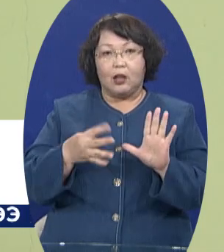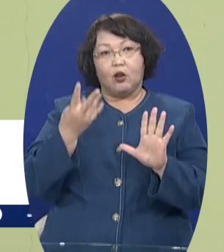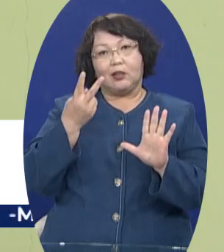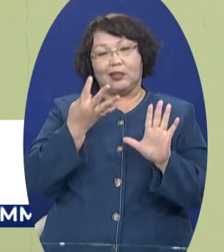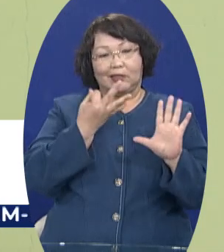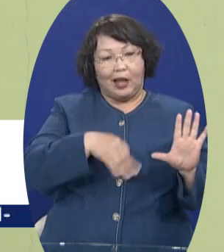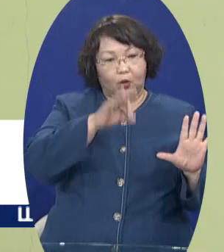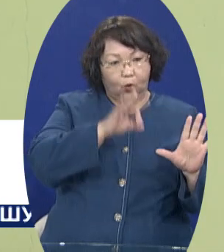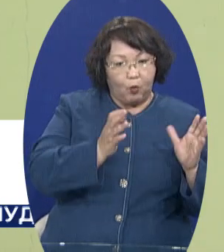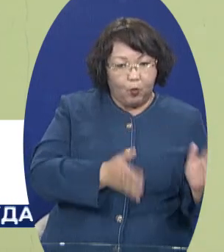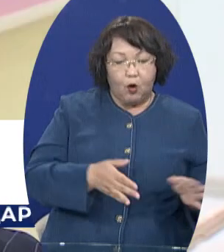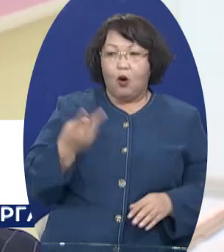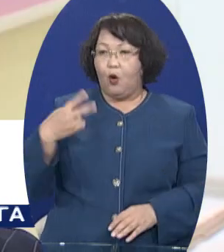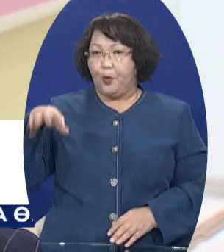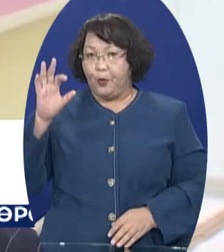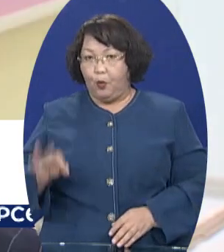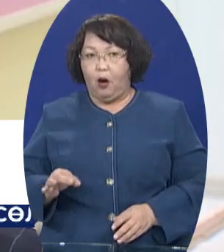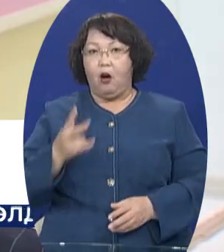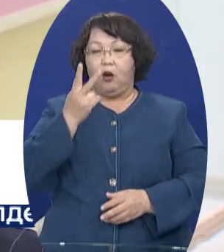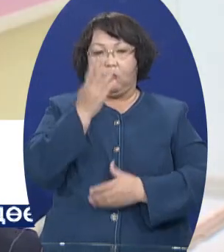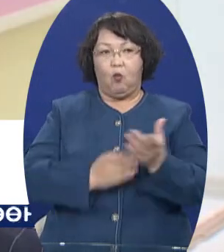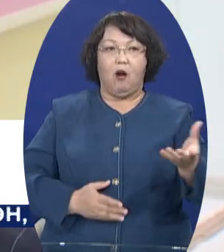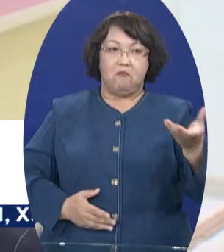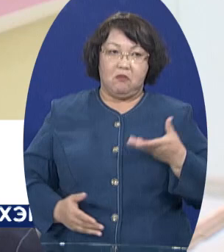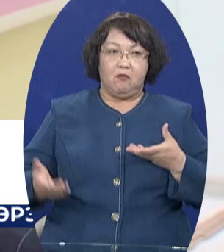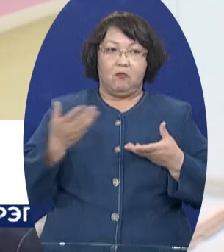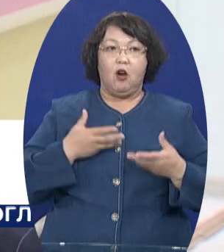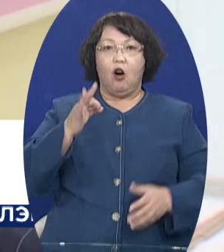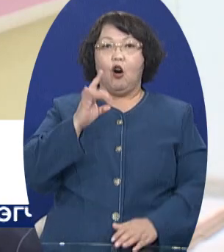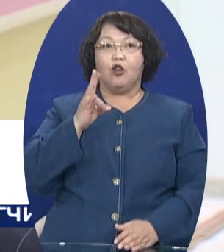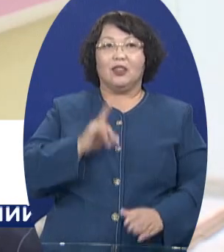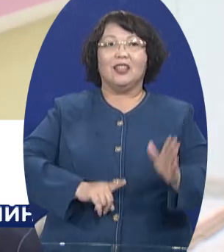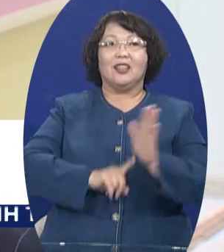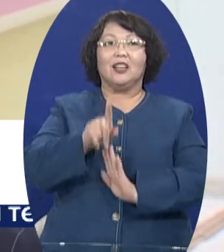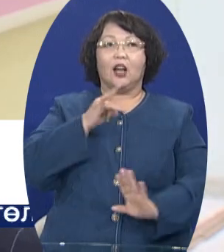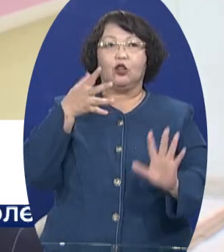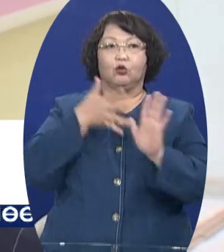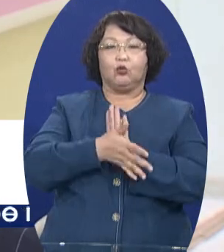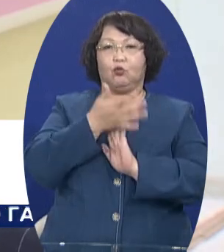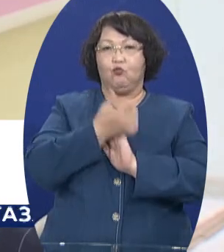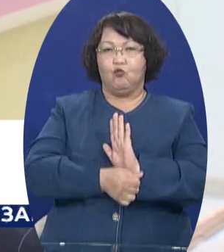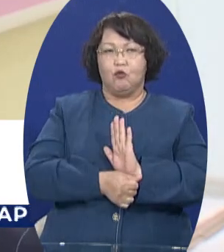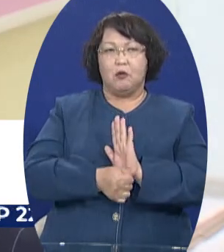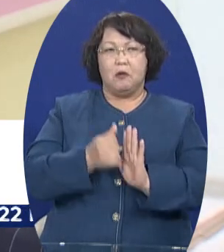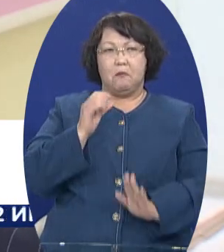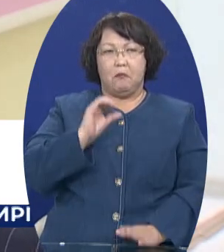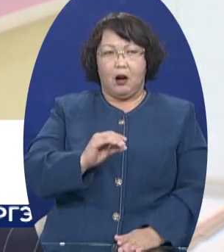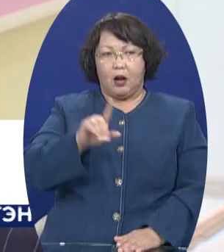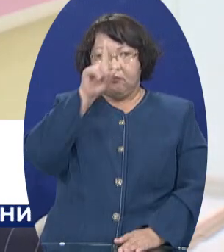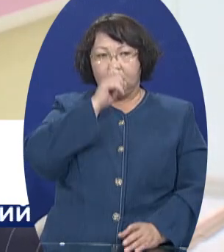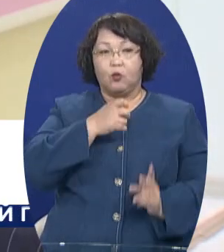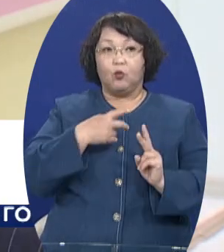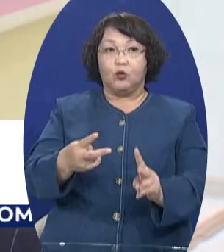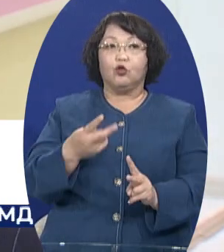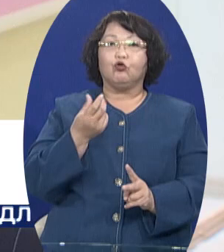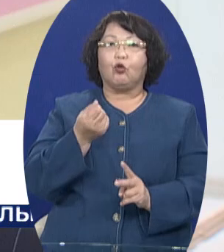гэсэн одоо хоёр хуваагдаж орж ирдэг. Оны ихээр нэг хэсэг жаахан нөгөө төсөн мөсгөн багч байдаг юм уу яадаг эмчилгээ үйлчлэгийн бас